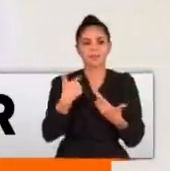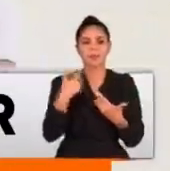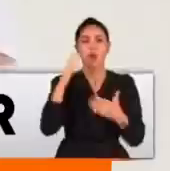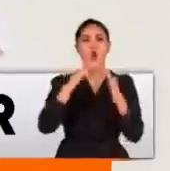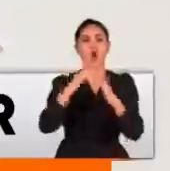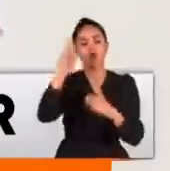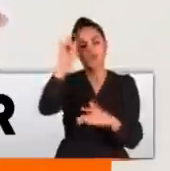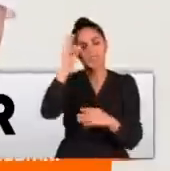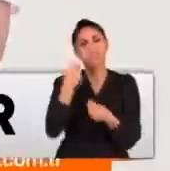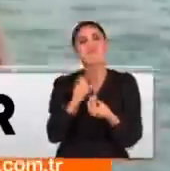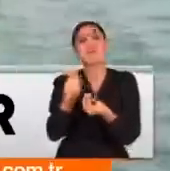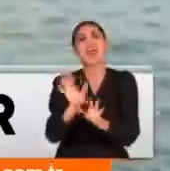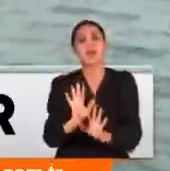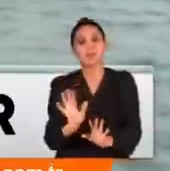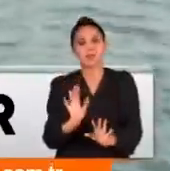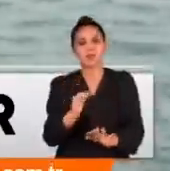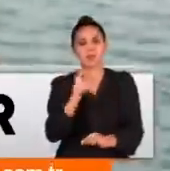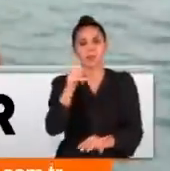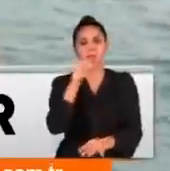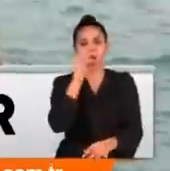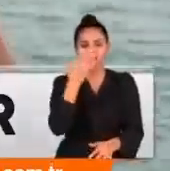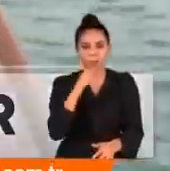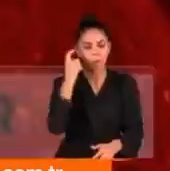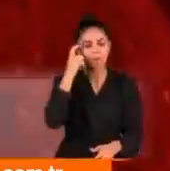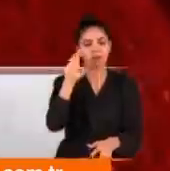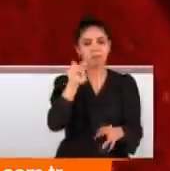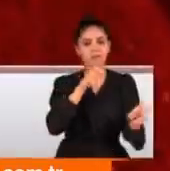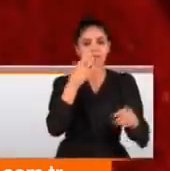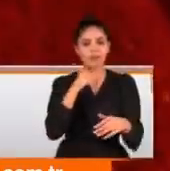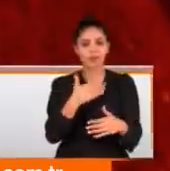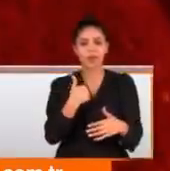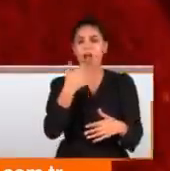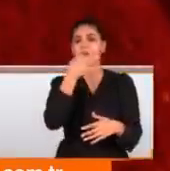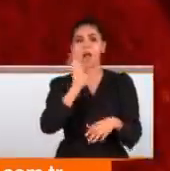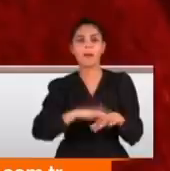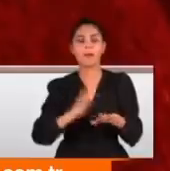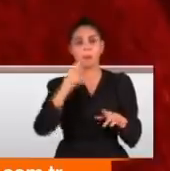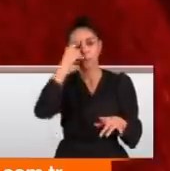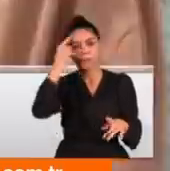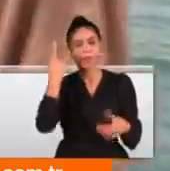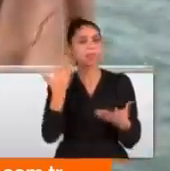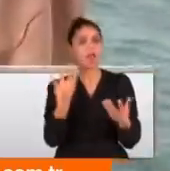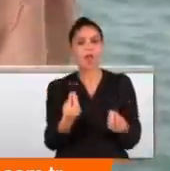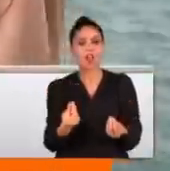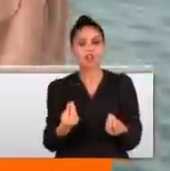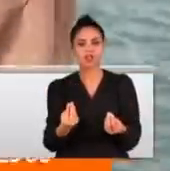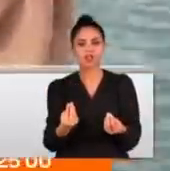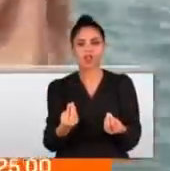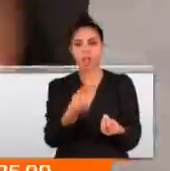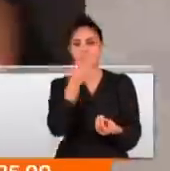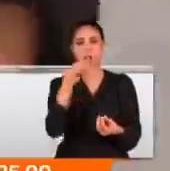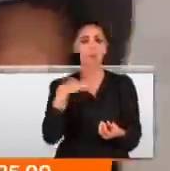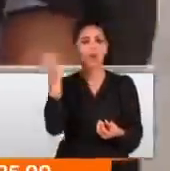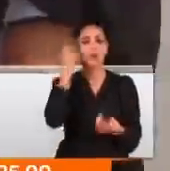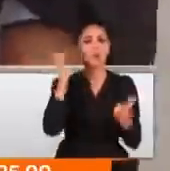Evet doğru söylüyorsun. Haber de olmayacak. Evet. Sizden bilgi de alamayacağız. Belki biz de haber yapamayacağız. O zaman ne olacak? Nereden haber